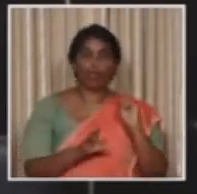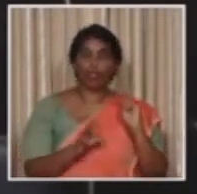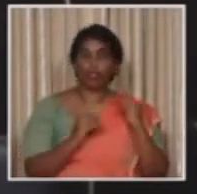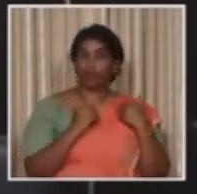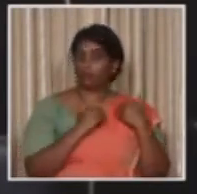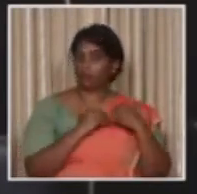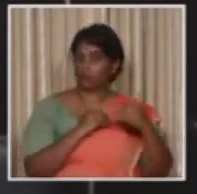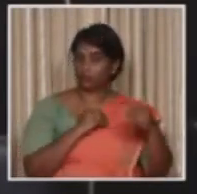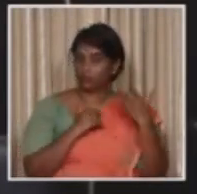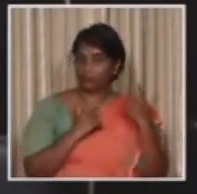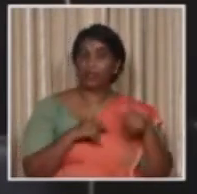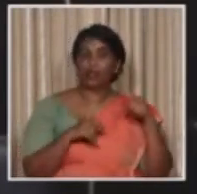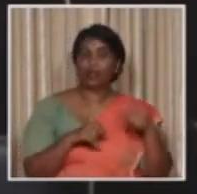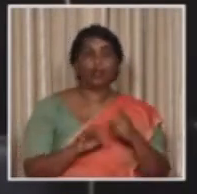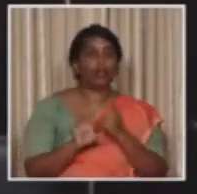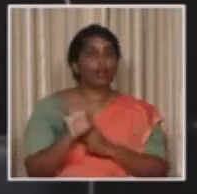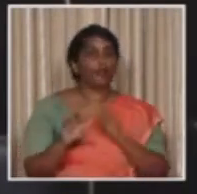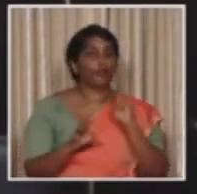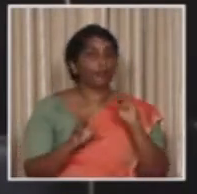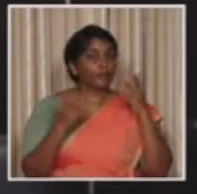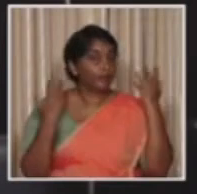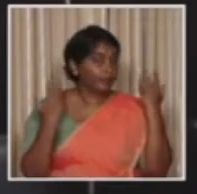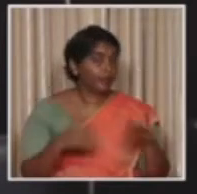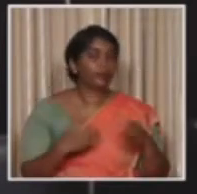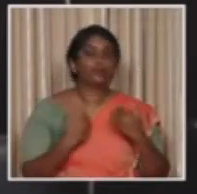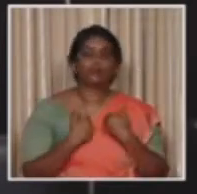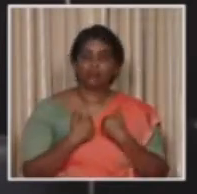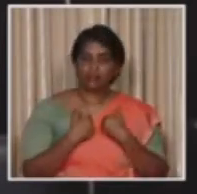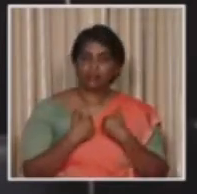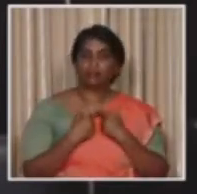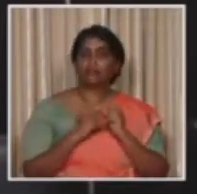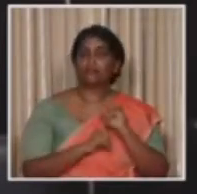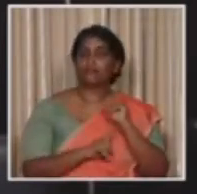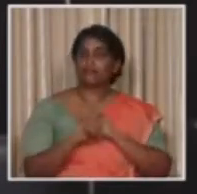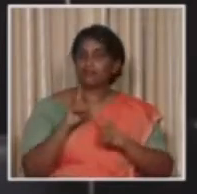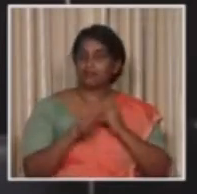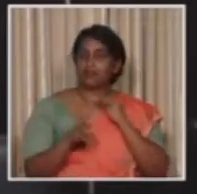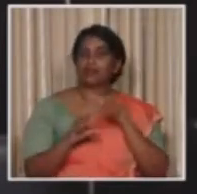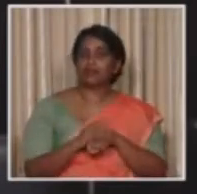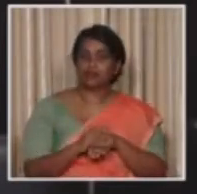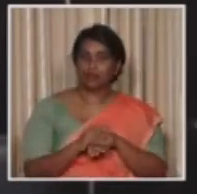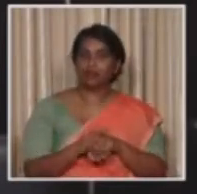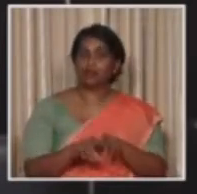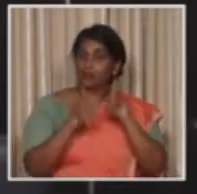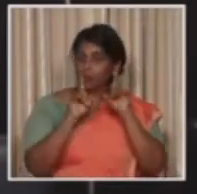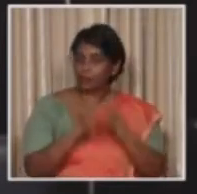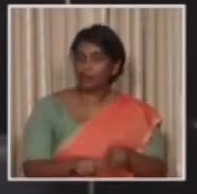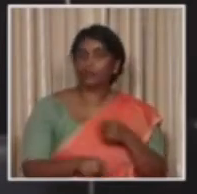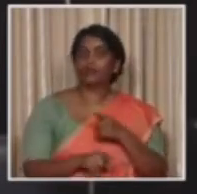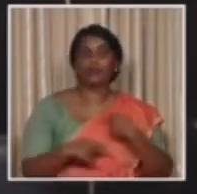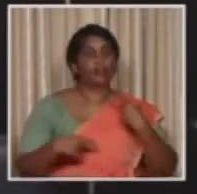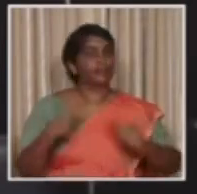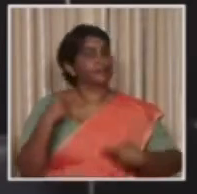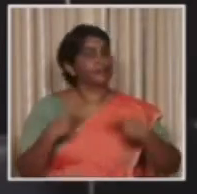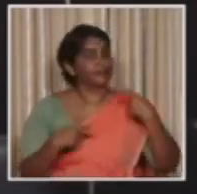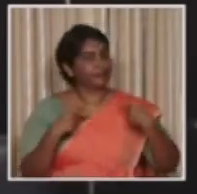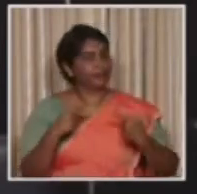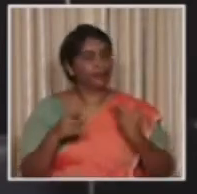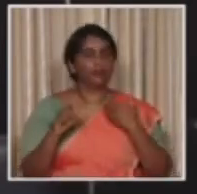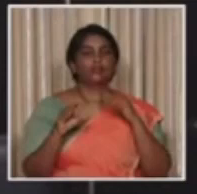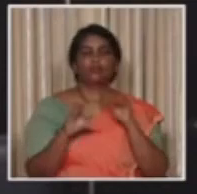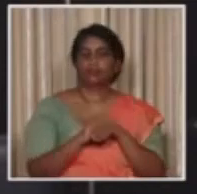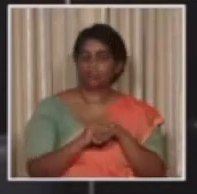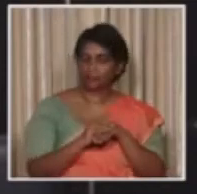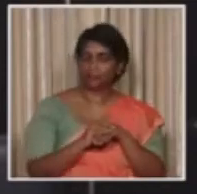ගිහිල්ලා තියෙනවා. අද අවුරුදු 30ක් ගිහිල්ලත් මට මේ පාර්ලිමේන්තුව තුළ මේ වගේ විවාදයකට